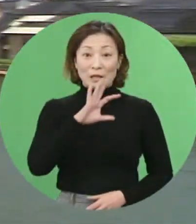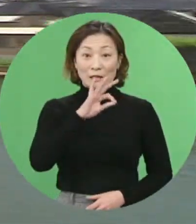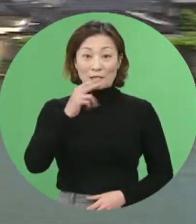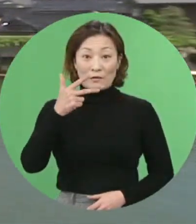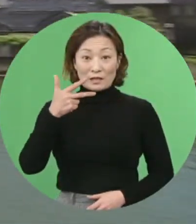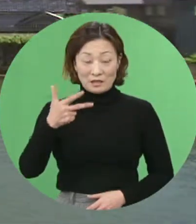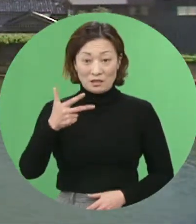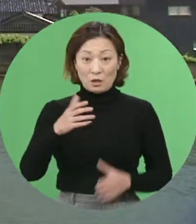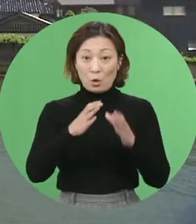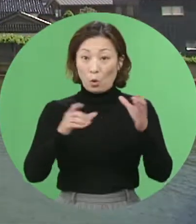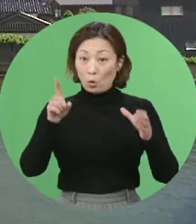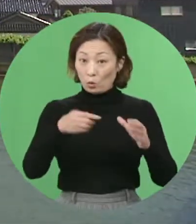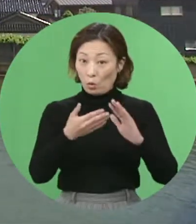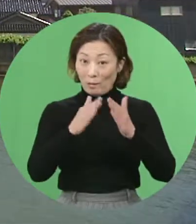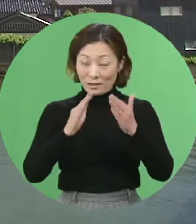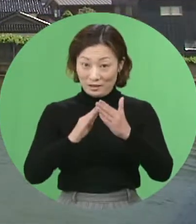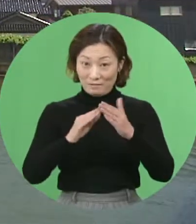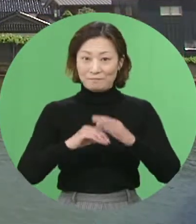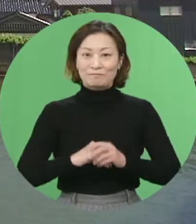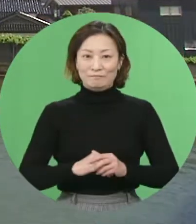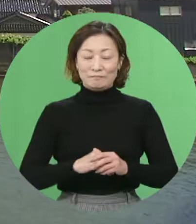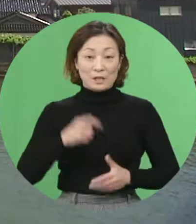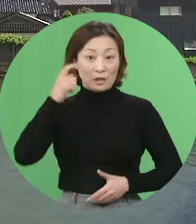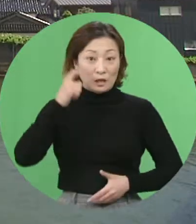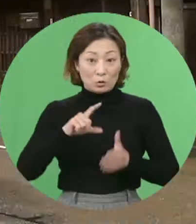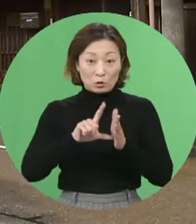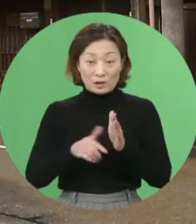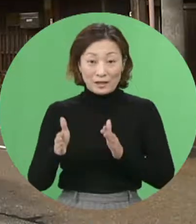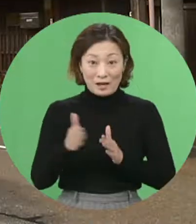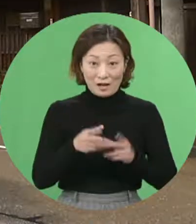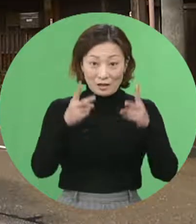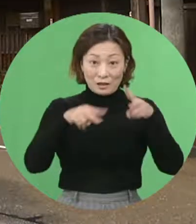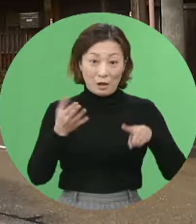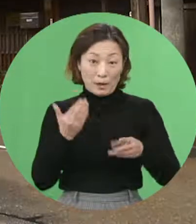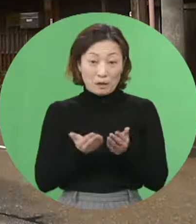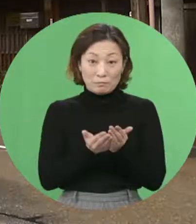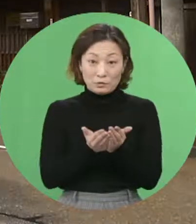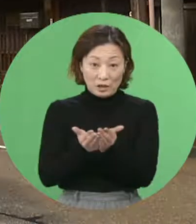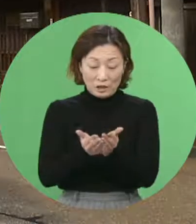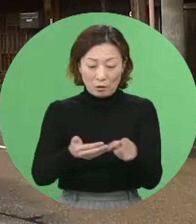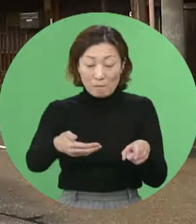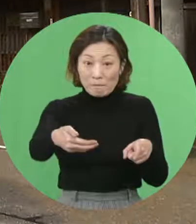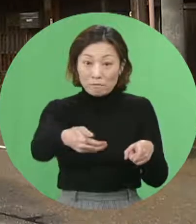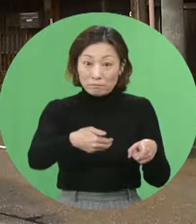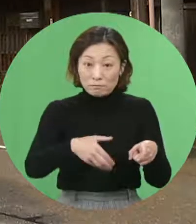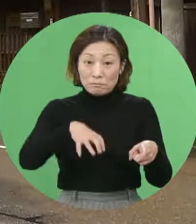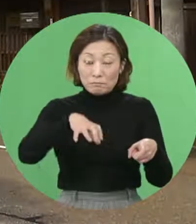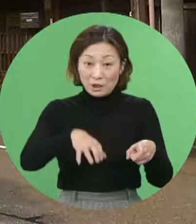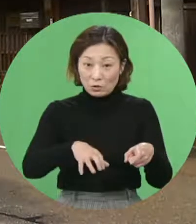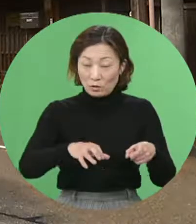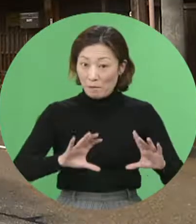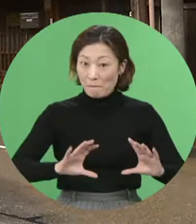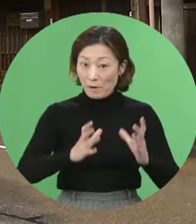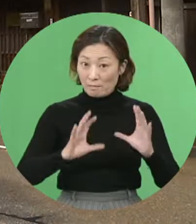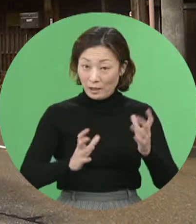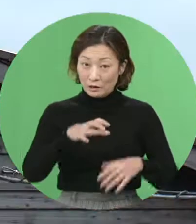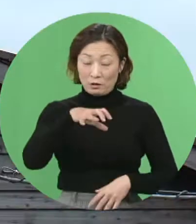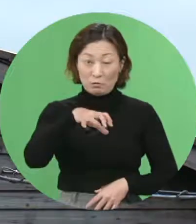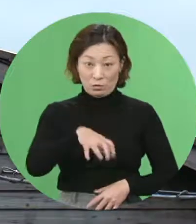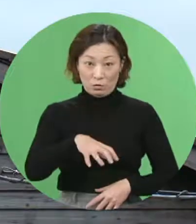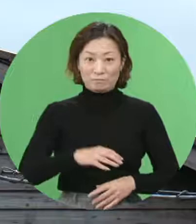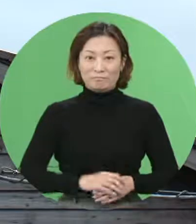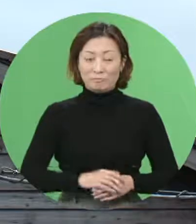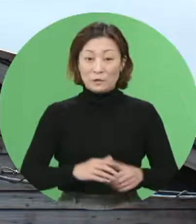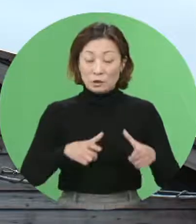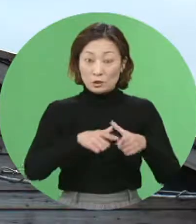金沢市大野町、半世時代から北前船の寄港地として栄えていた大野は、日